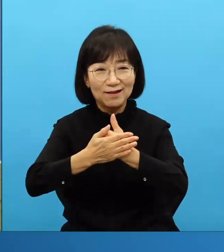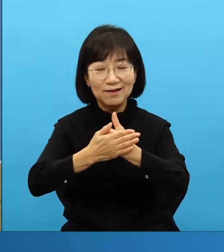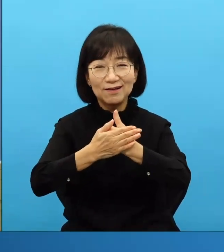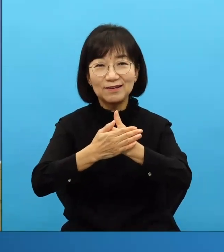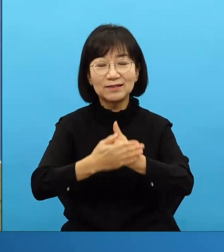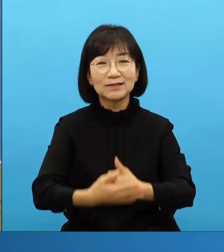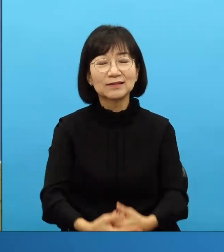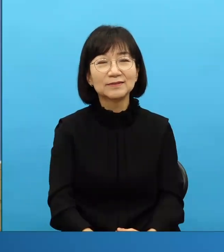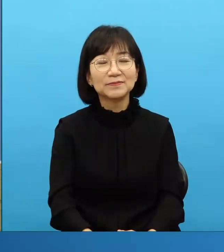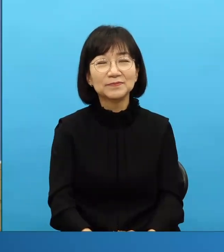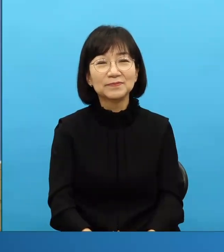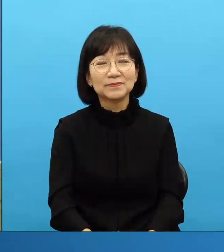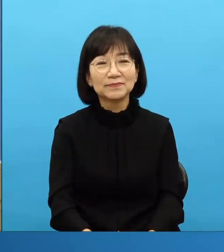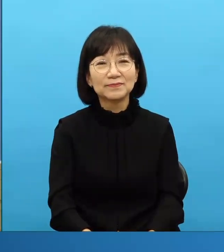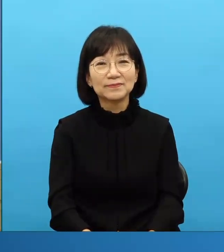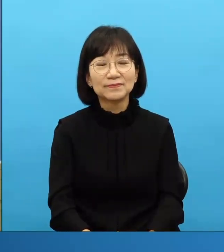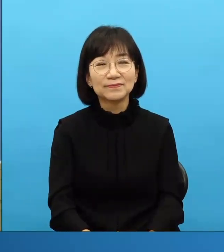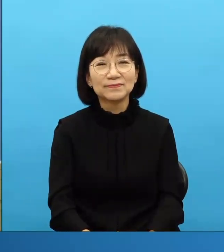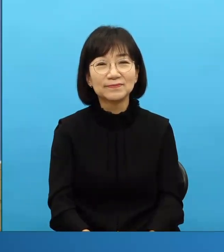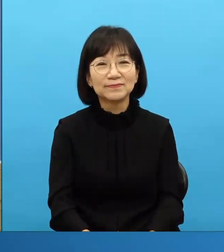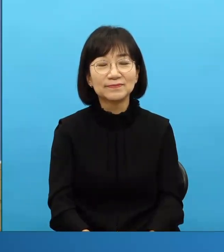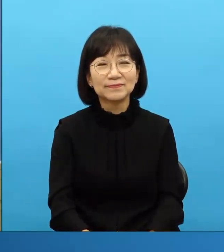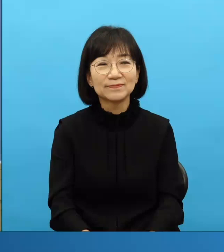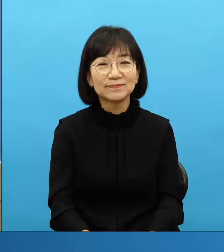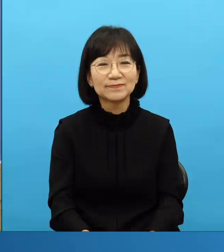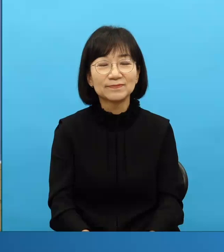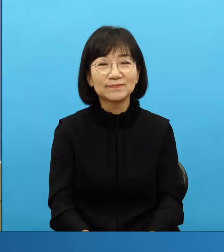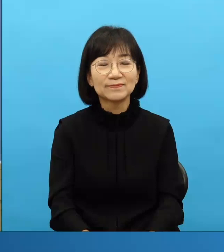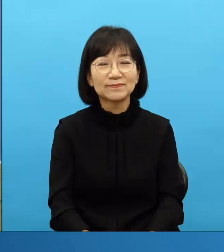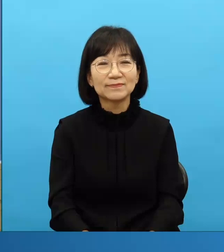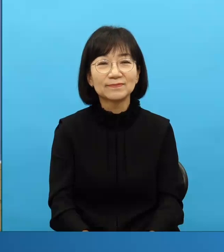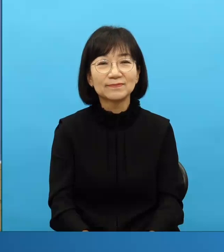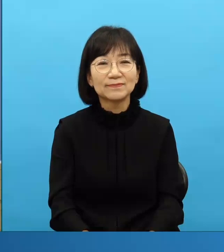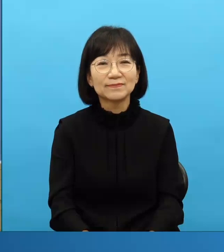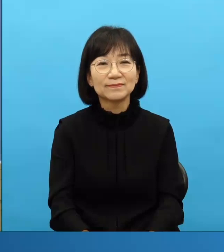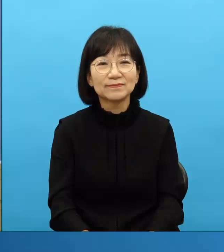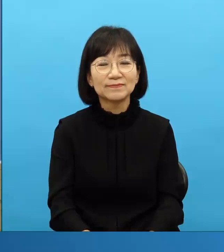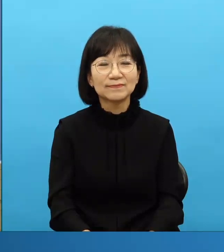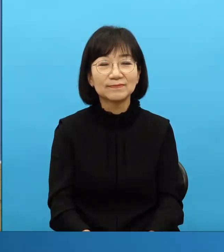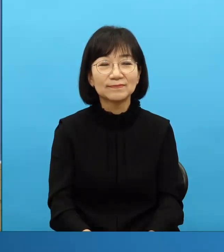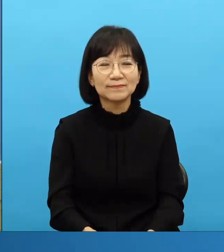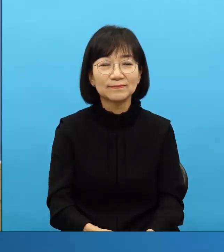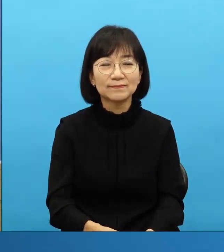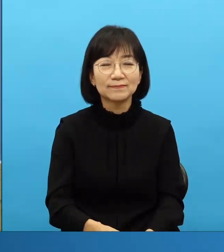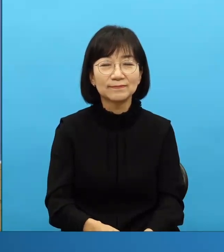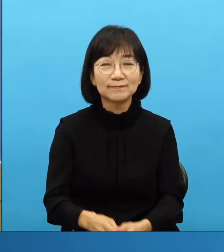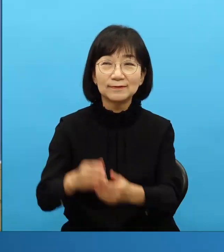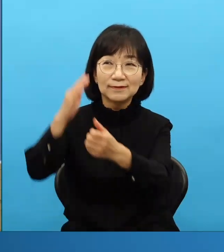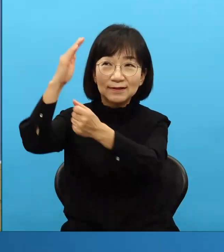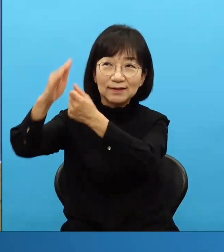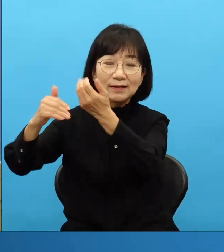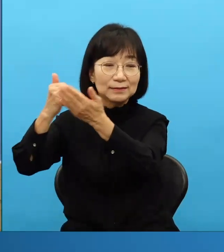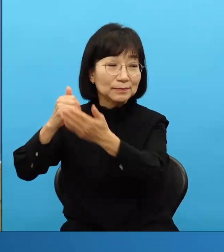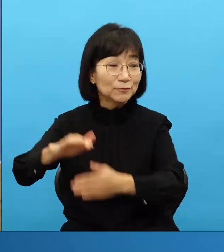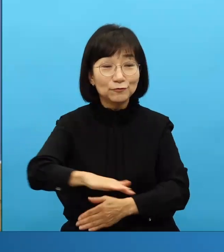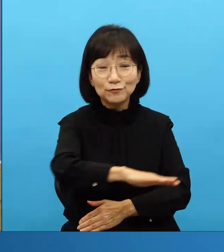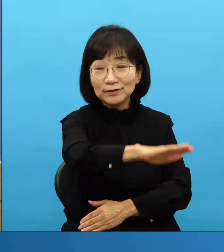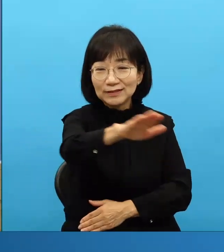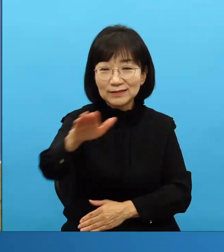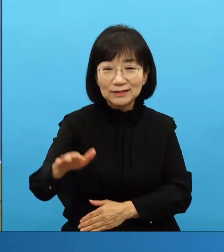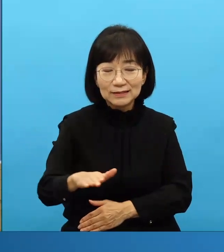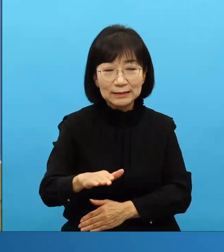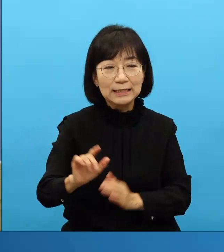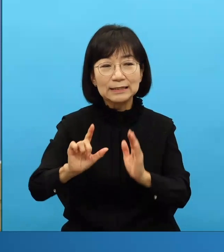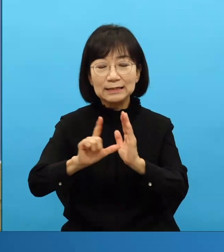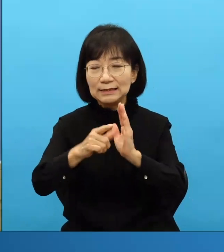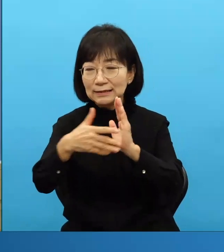us to do so. 그래서 하나님은 결국은 우리를 어디로 세우시느냐? 시대 살리는 서밋으로 세우는 거예요. And in conclusion, where does He allow us to go